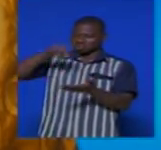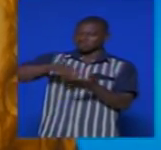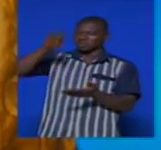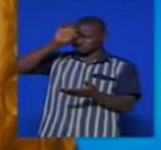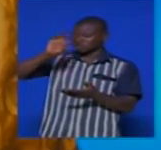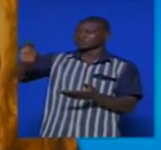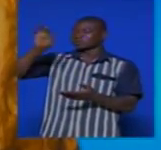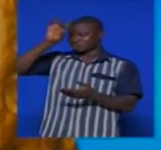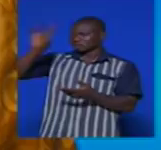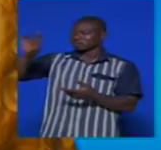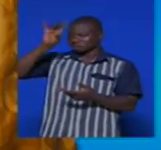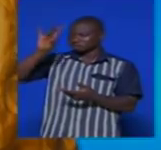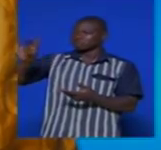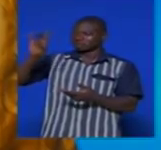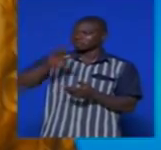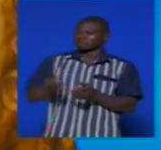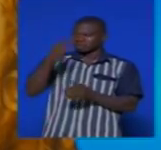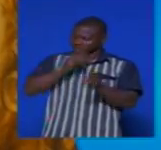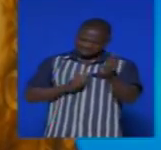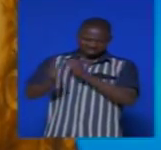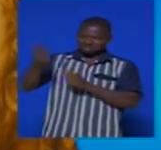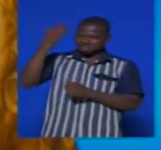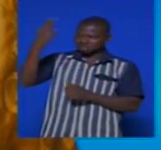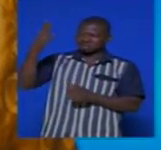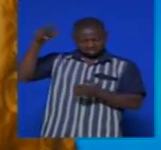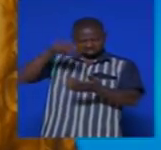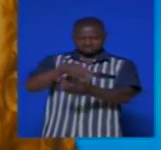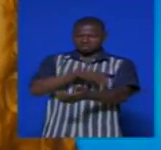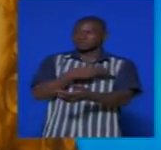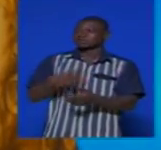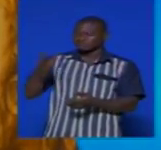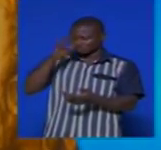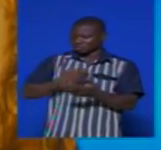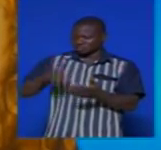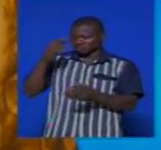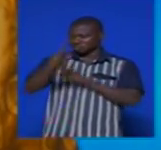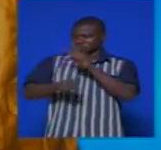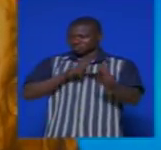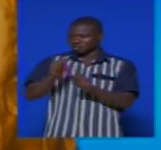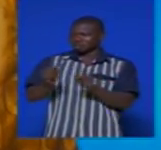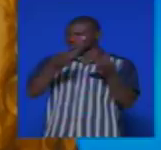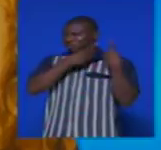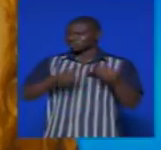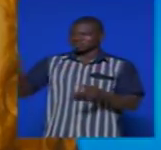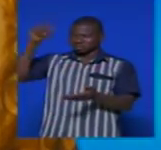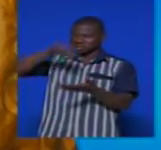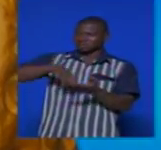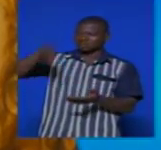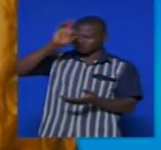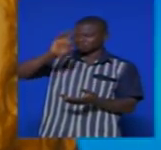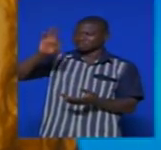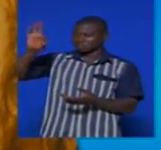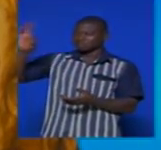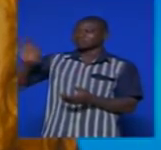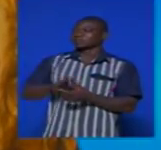a dépassé les 5 milliards donc, de population. Et depuis 1989, donc, on a instauré la commémoration donc,